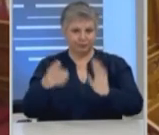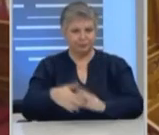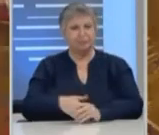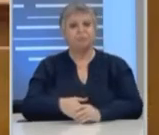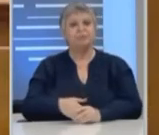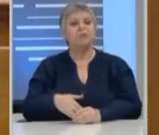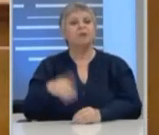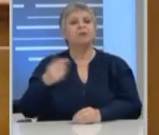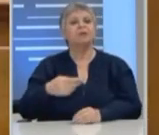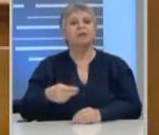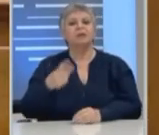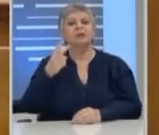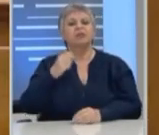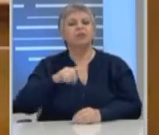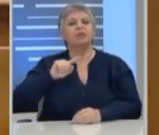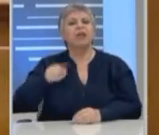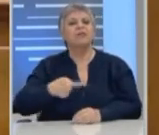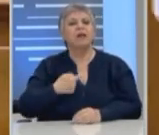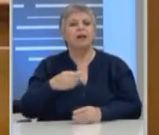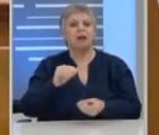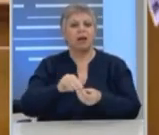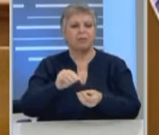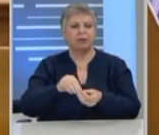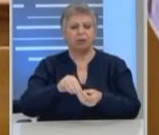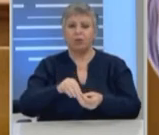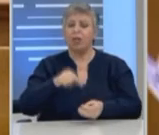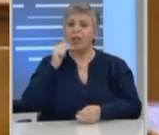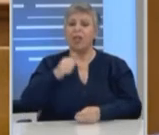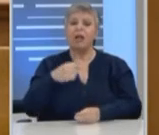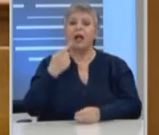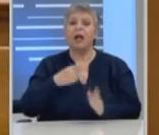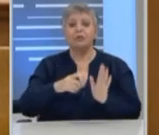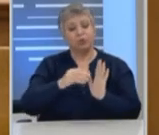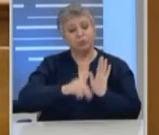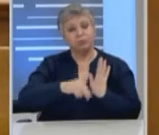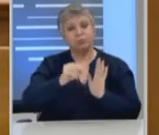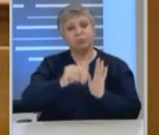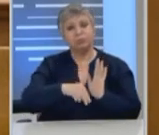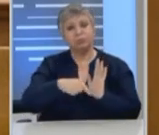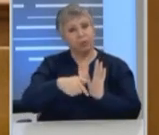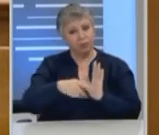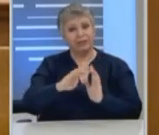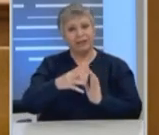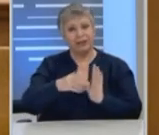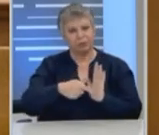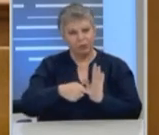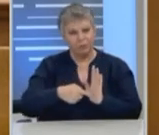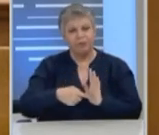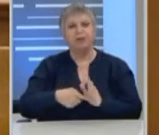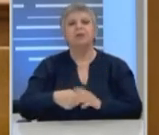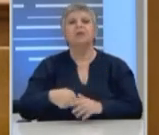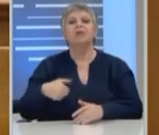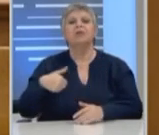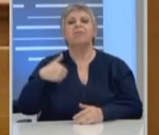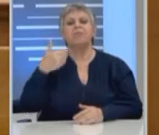29η-4η 2017. Αυτό είναι το νέο τέταρτο μνημόνιο. 7η-5η 2017.